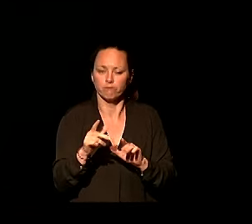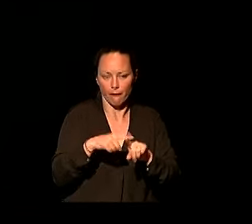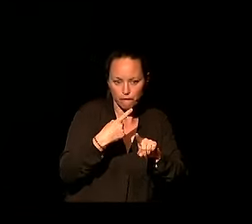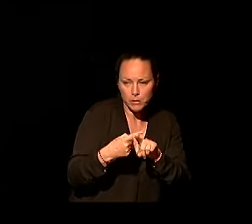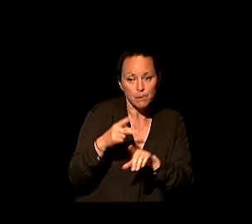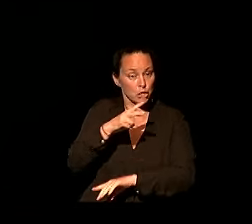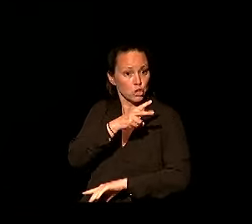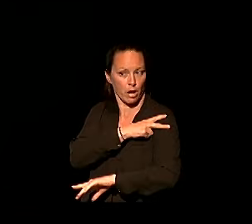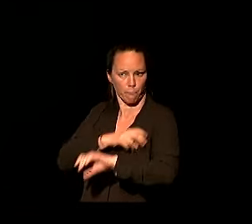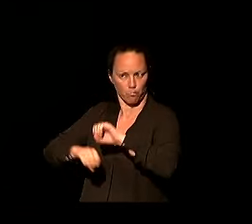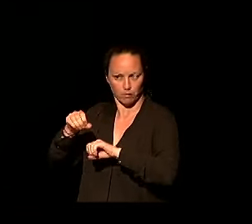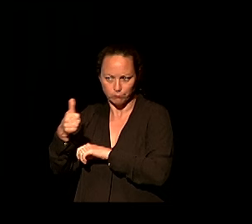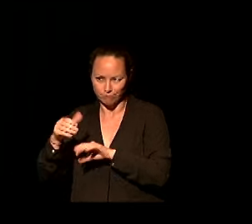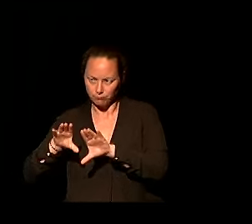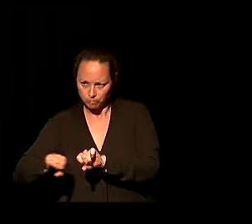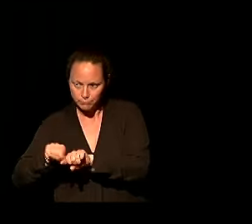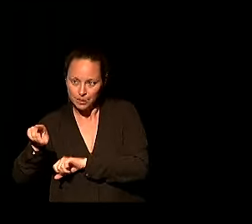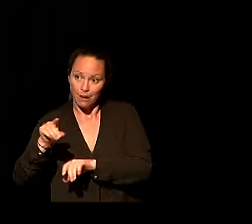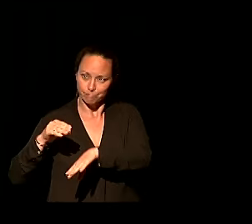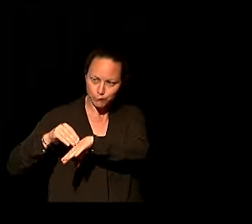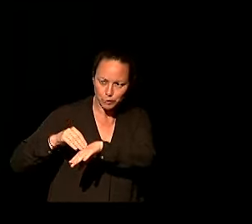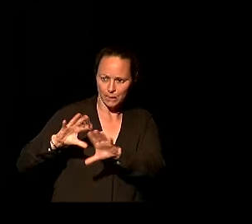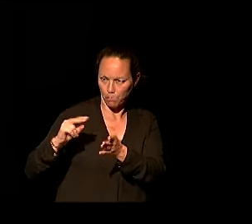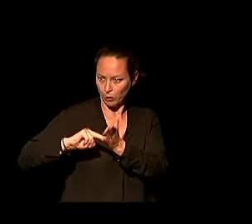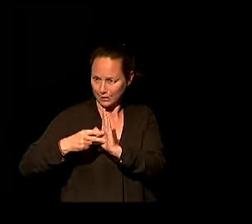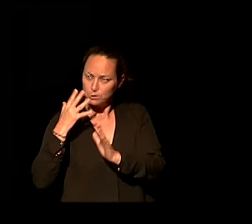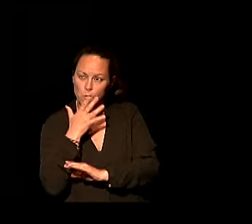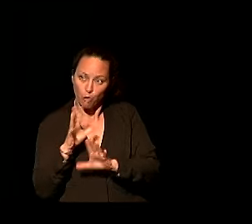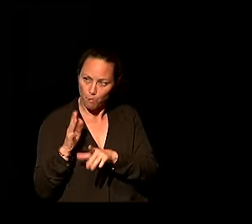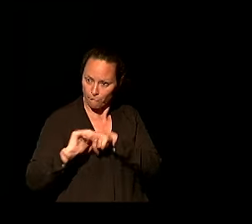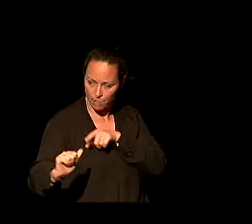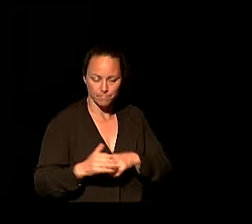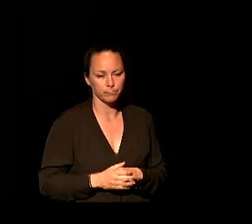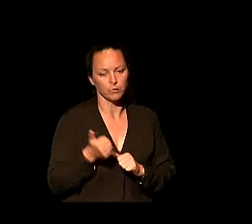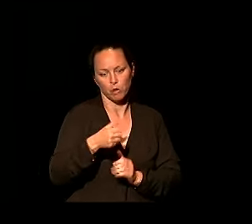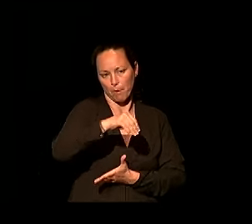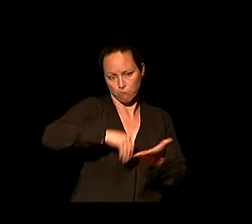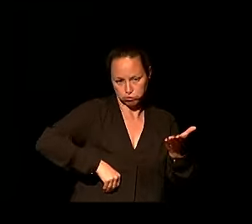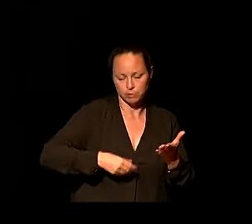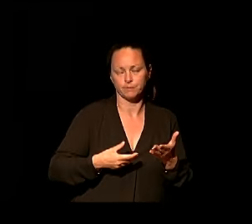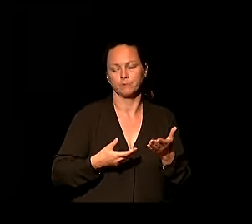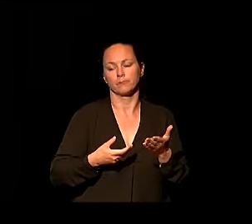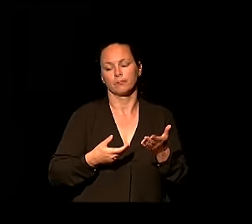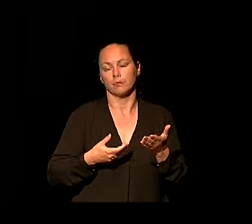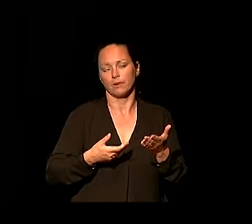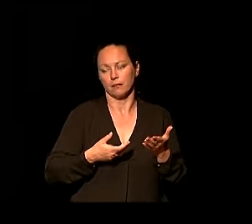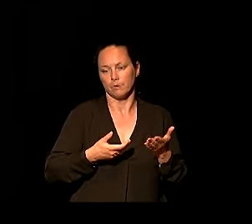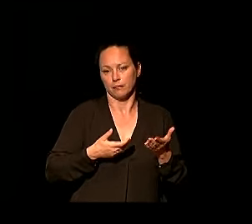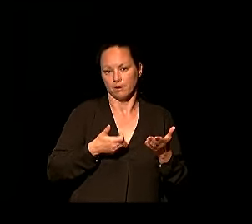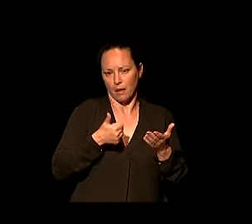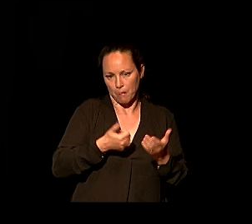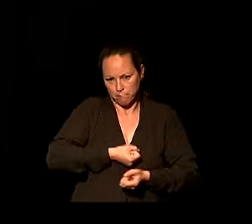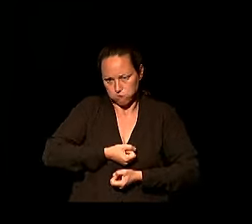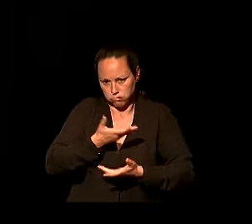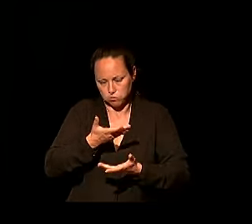au chef opérateur comment utiliser cette technique du Technicolor. Et donc elle a écrit un manifeste Mais évidemment, c'est ça qui